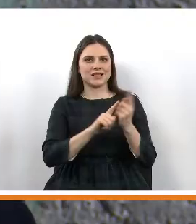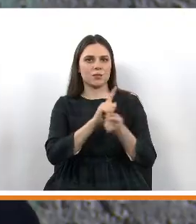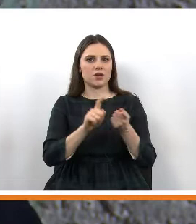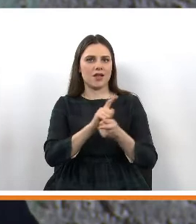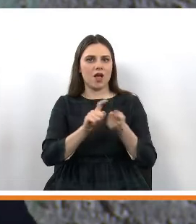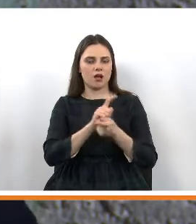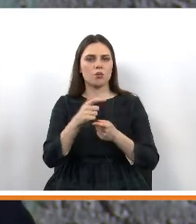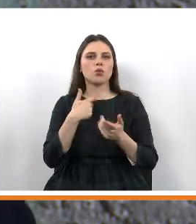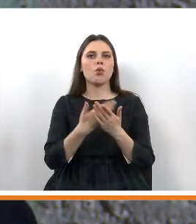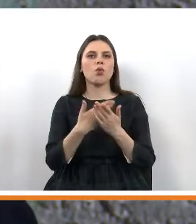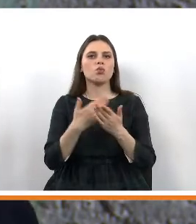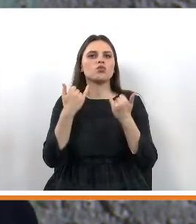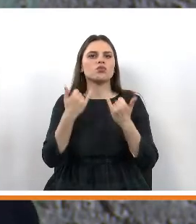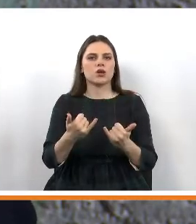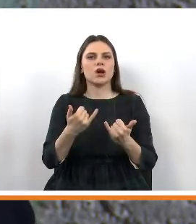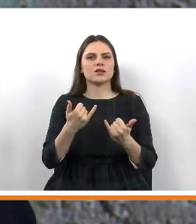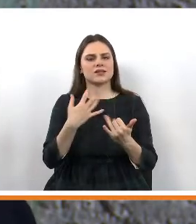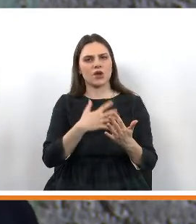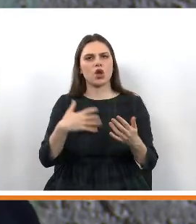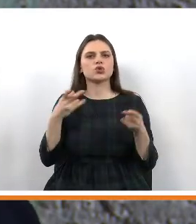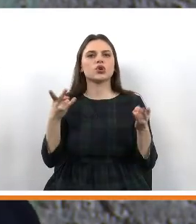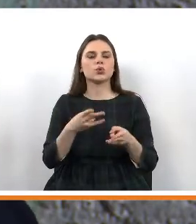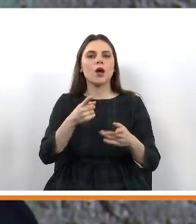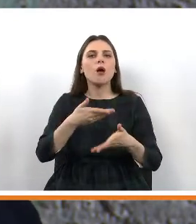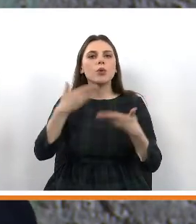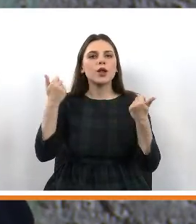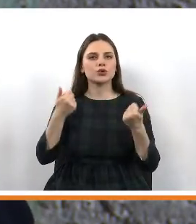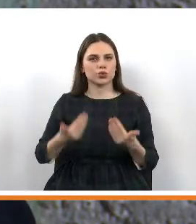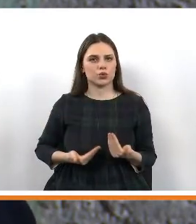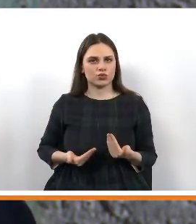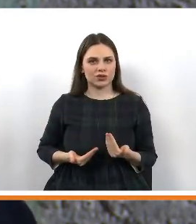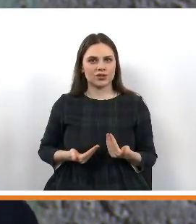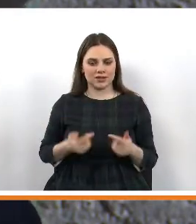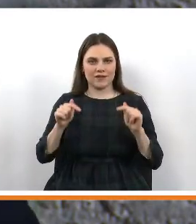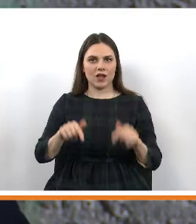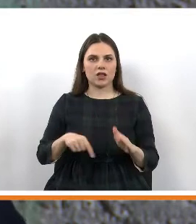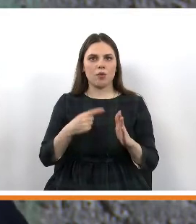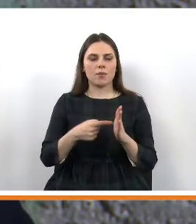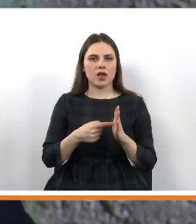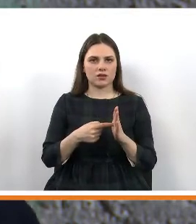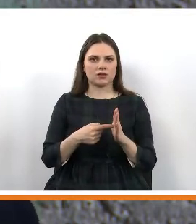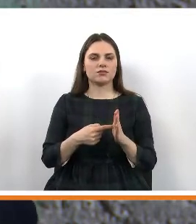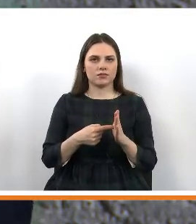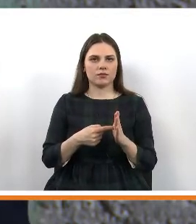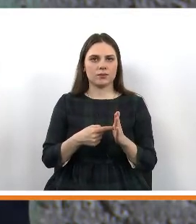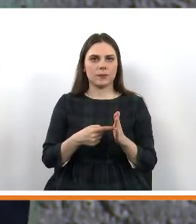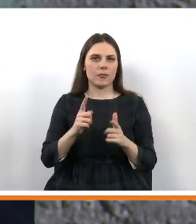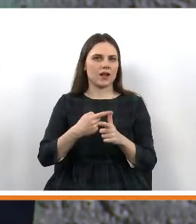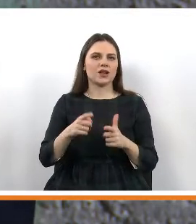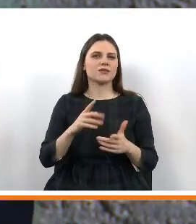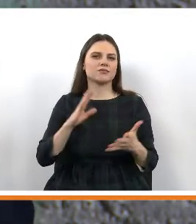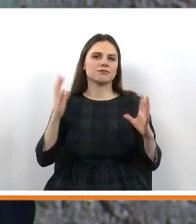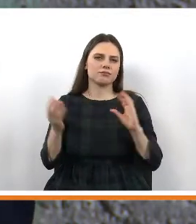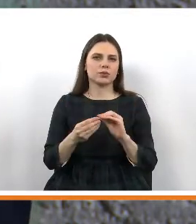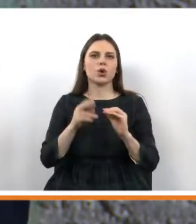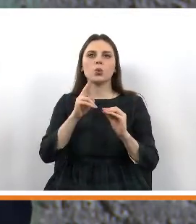вот нам кажутся сейчас очень важны и нужны, облегчающие нашу жизнь и в данный момент, и вообще жизнь тех, кто решил создать целевой